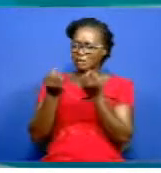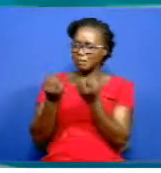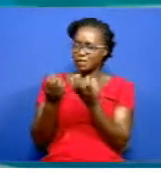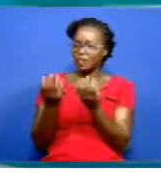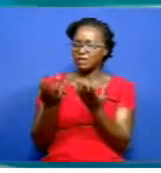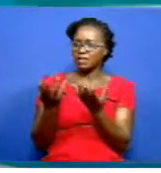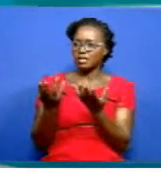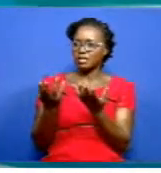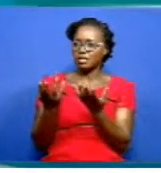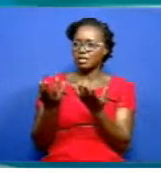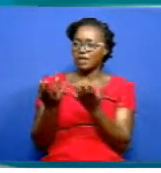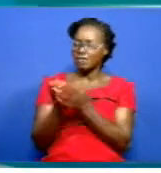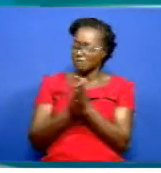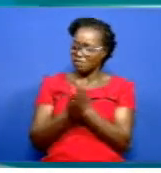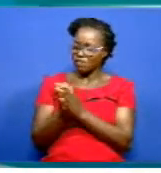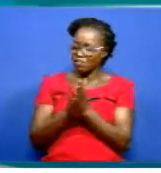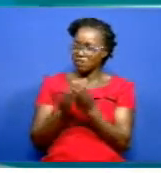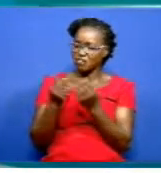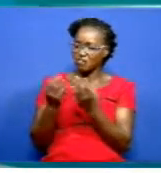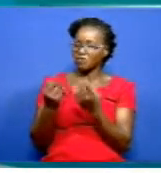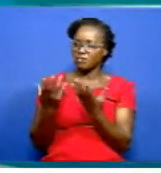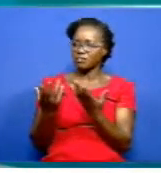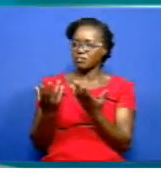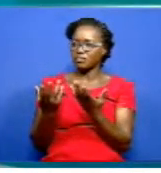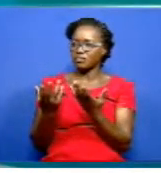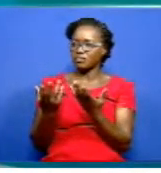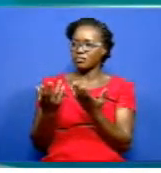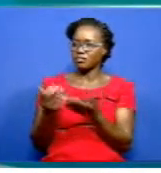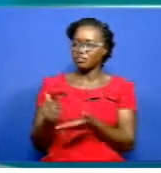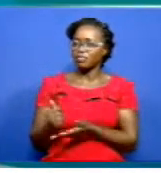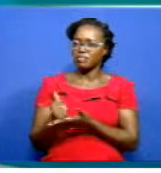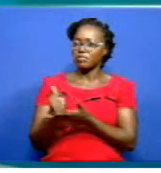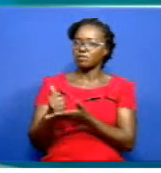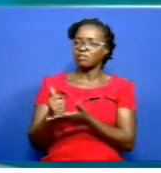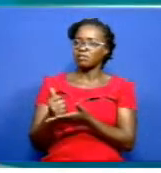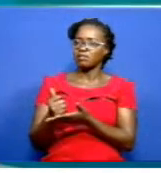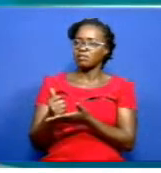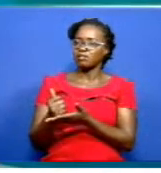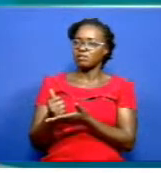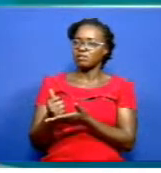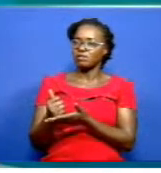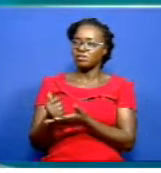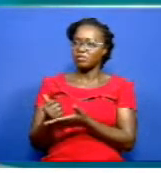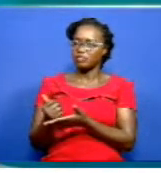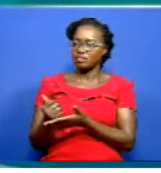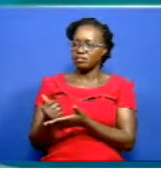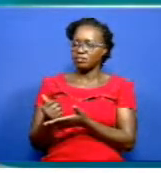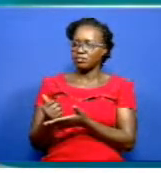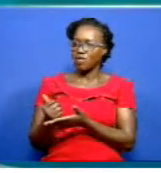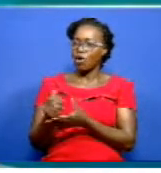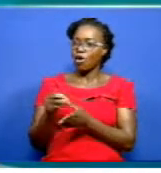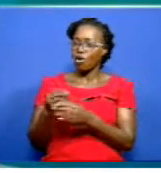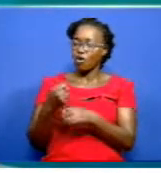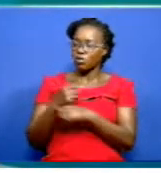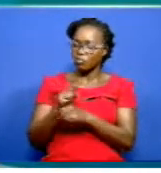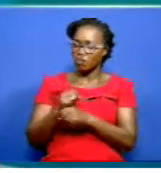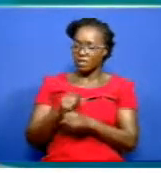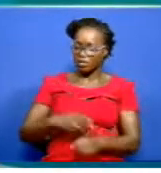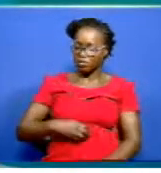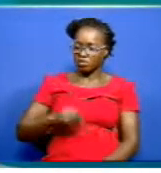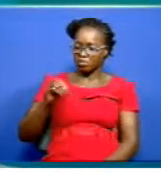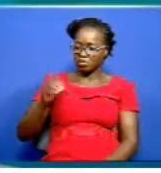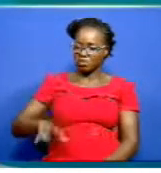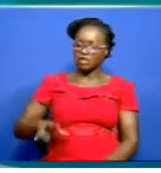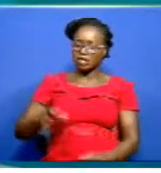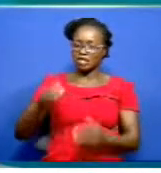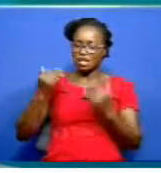ama anxiety ikikuwa mingi inaweza saidia kufanya mtoto atoke, na hii kwake itamfanya akue stress